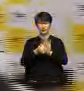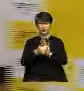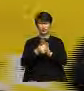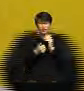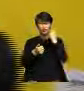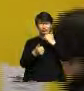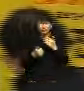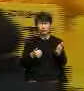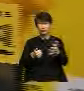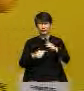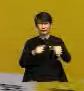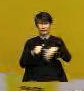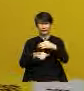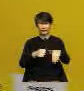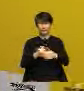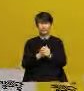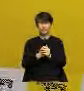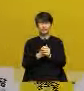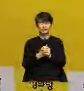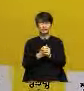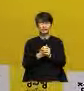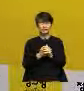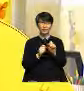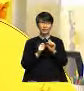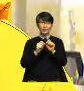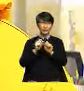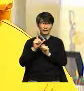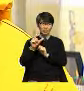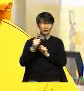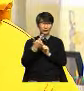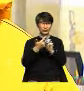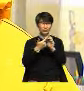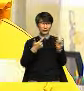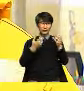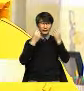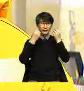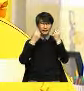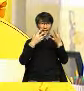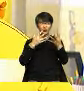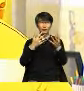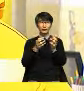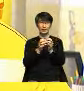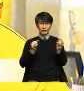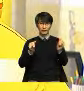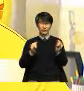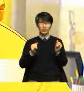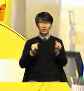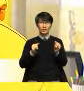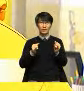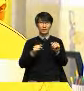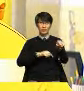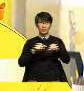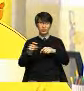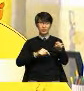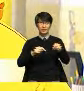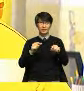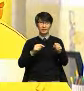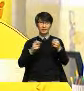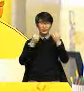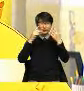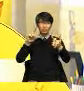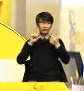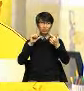확보가 중요한 상황입니다. 대부분의 6명의 예비 후보들이 전부 다 새로운 인물들이고 정치